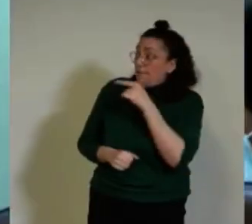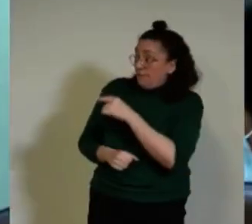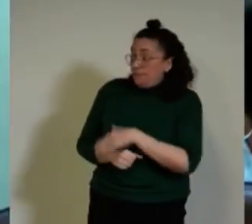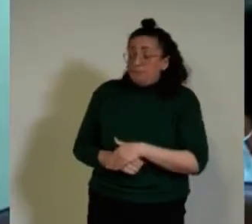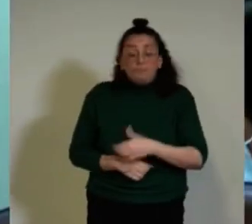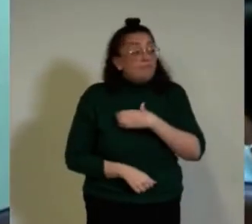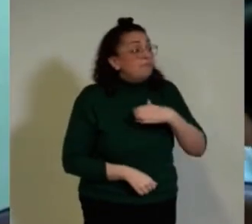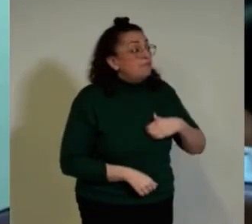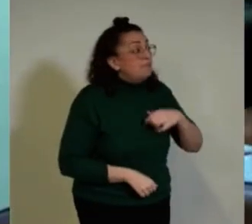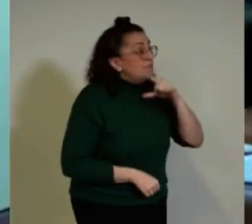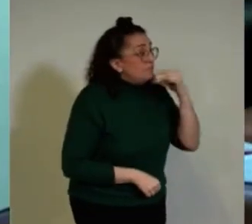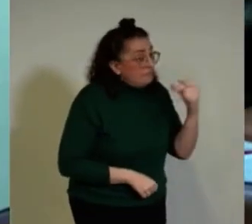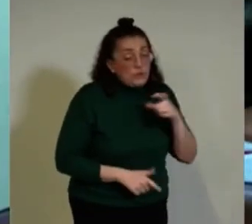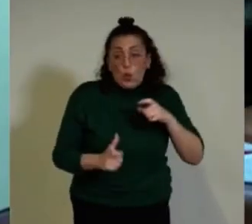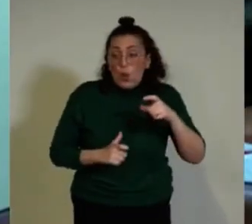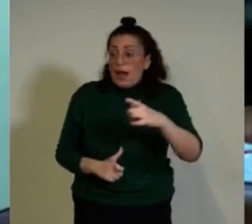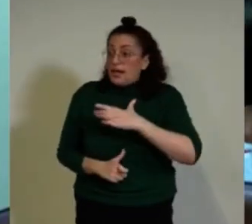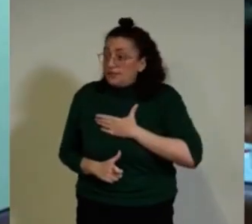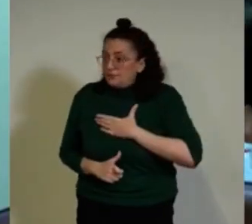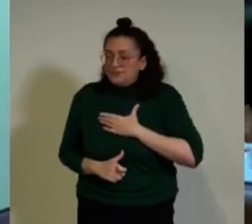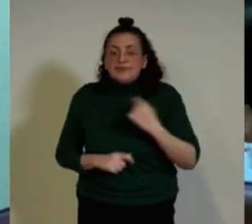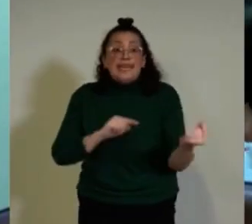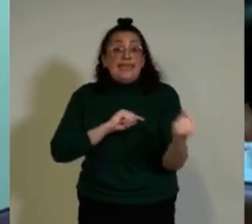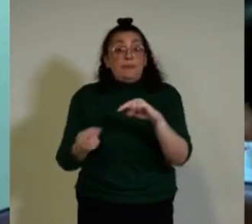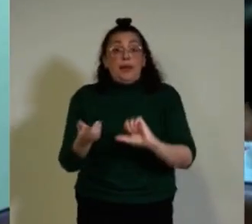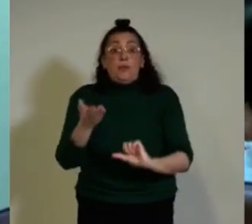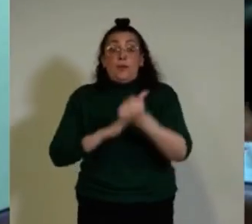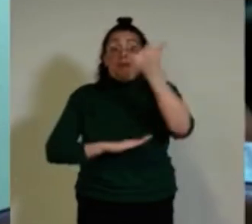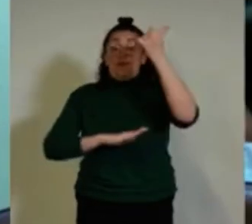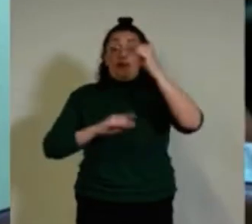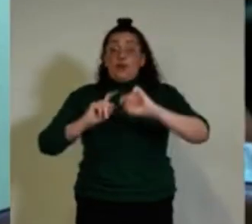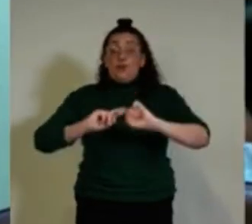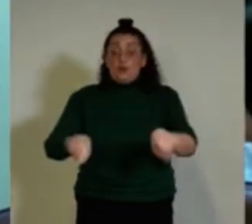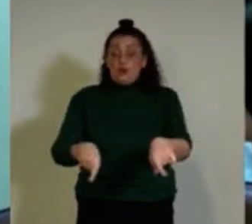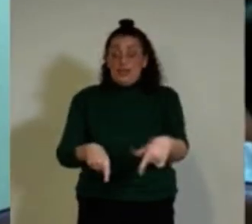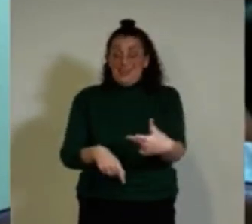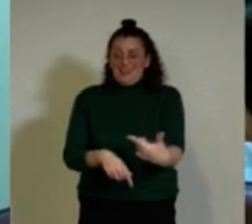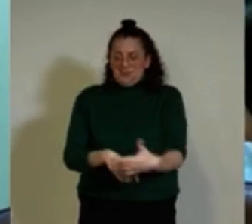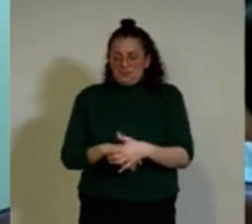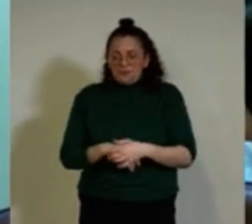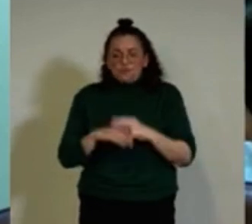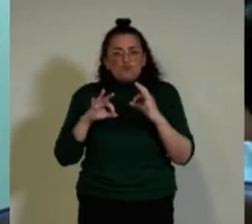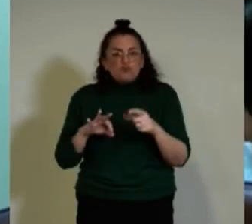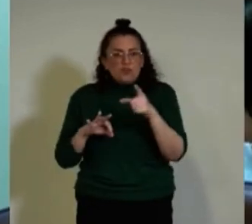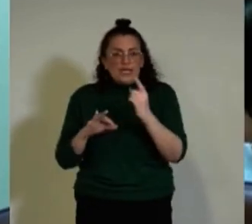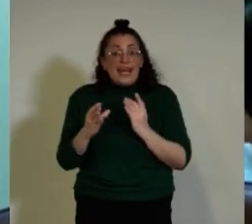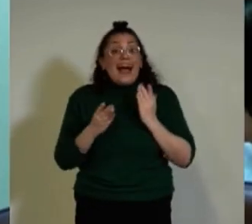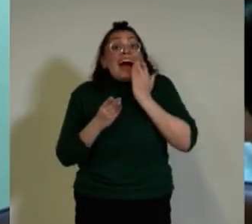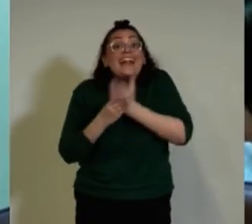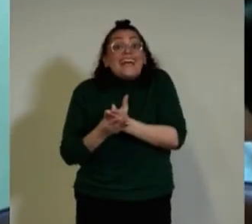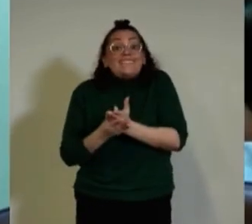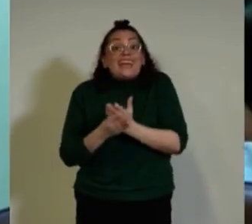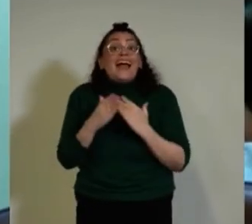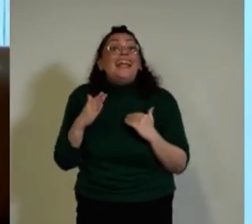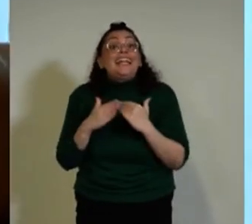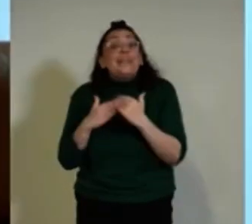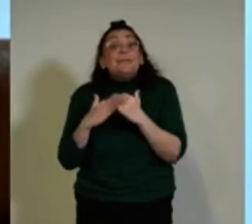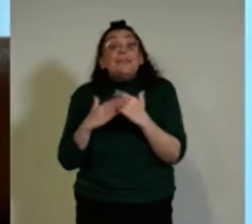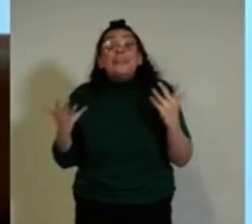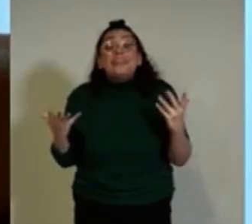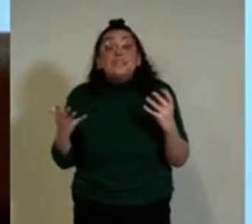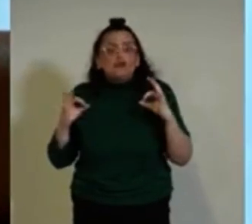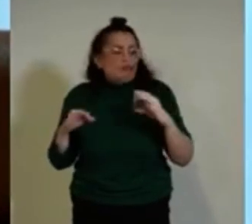Le premier débat d'orientation budgétaire est l'occasion aussi de parler des marges de manœuvre qui seront les vôtres, et vous l'avez très largement abordé dans la presse avant nous. Et je